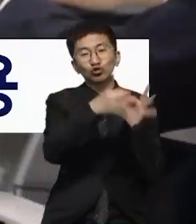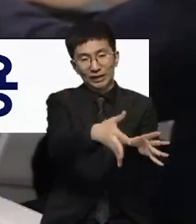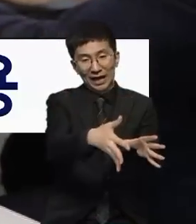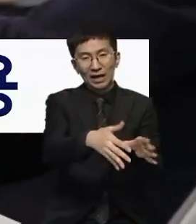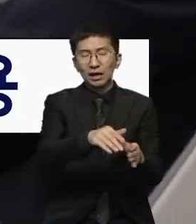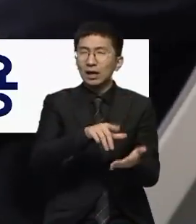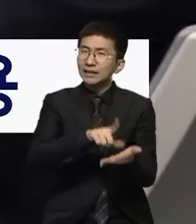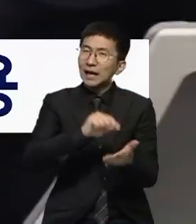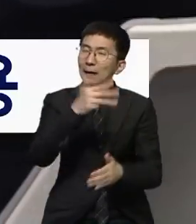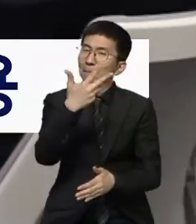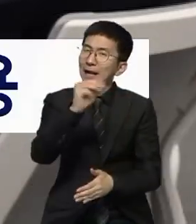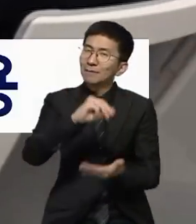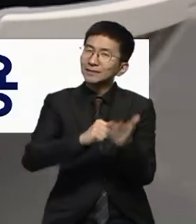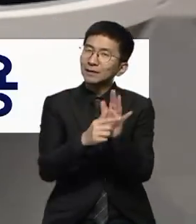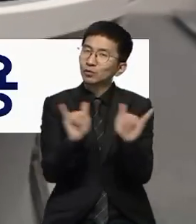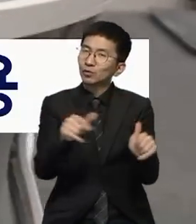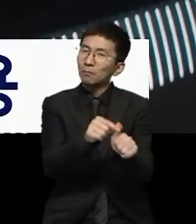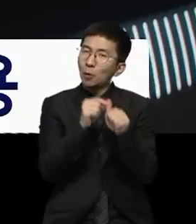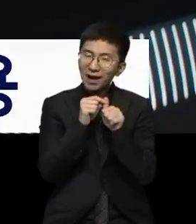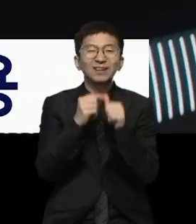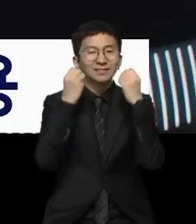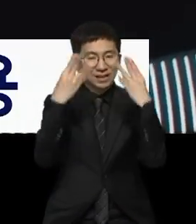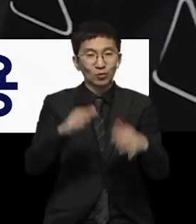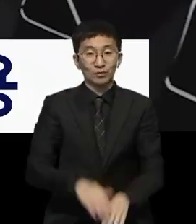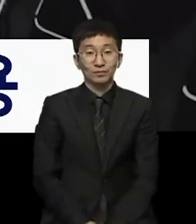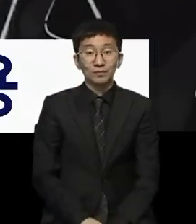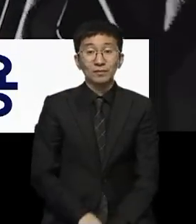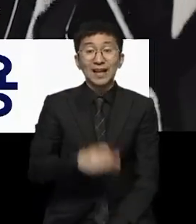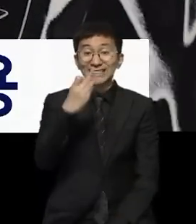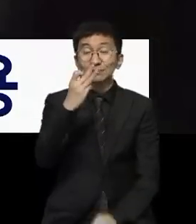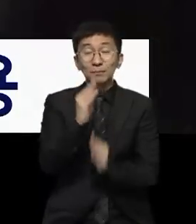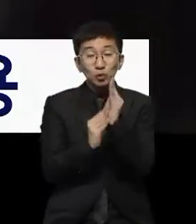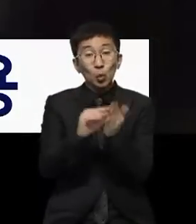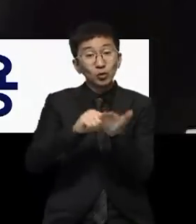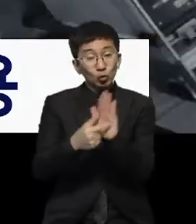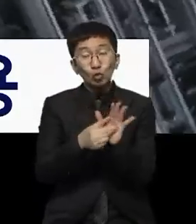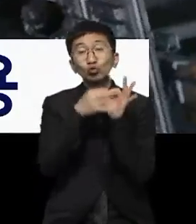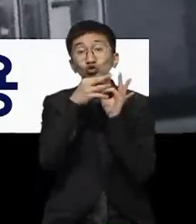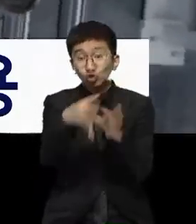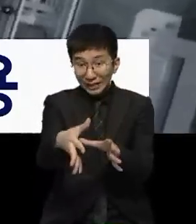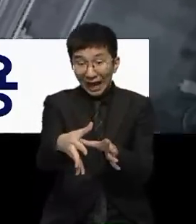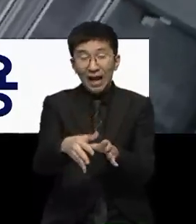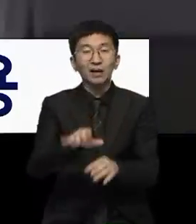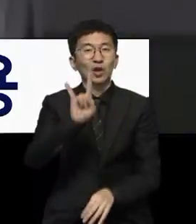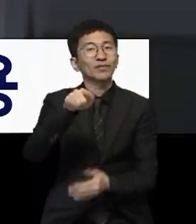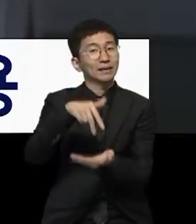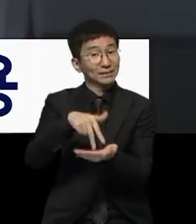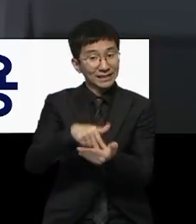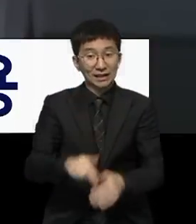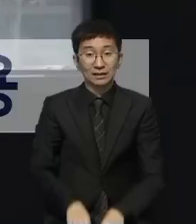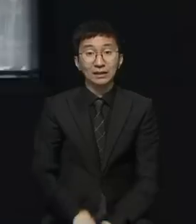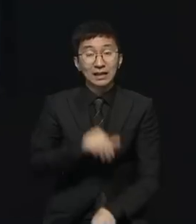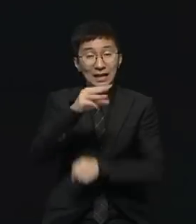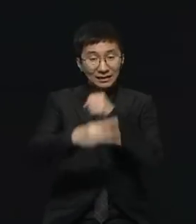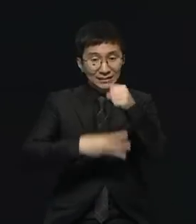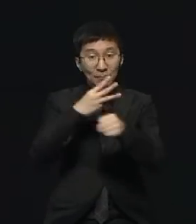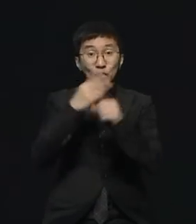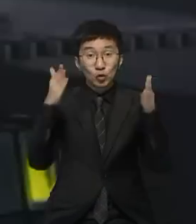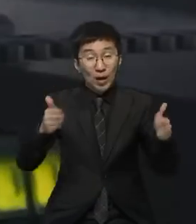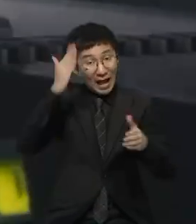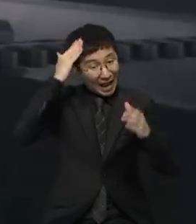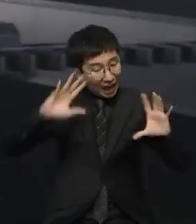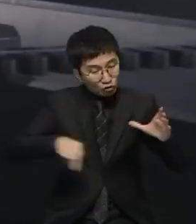채용도 약속했습니다. 13조 원 규모의 대미 투자 계획을 내놓은 현대차 그룹도 앞으로 3년 동안